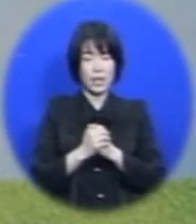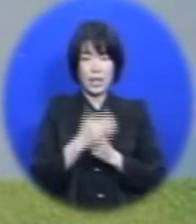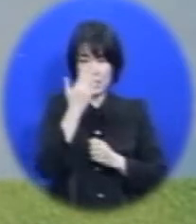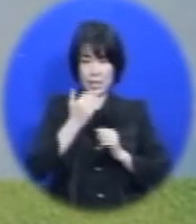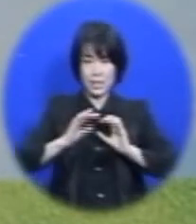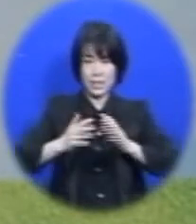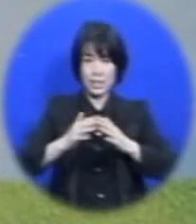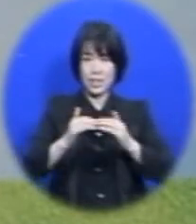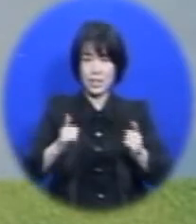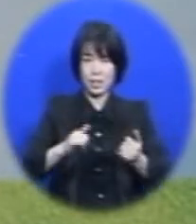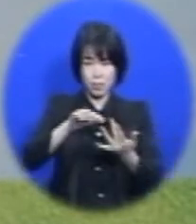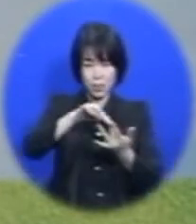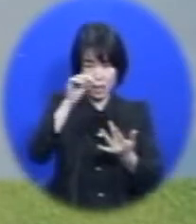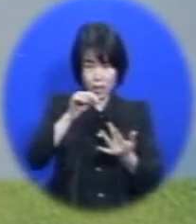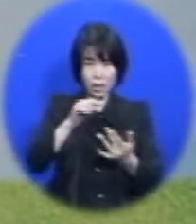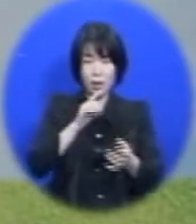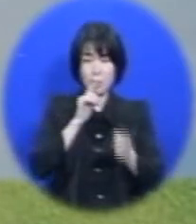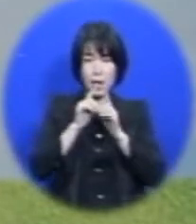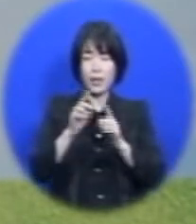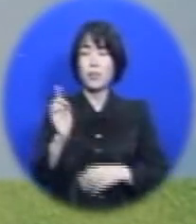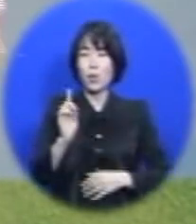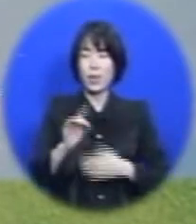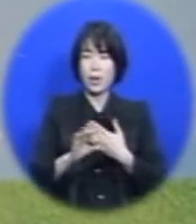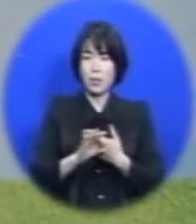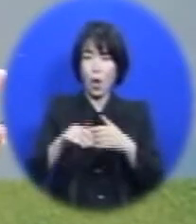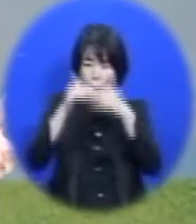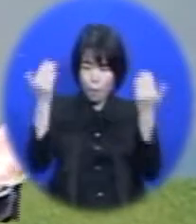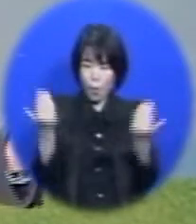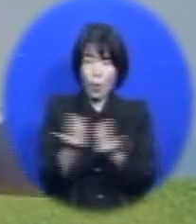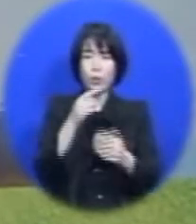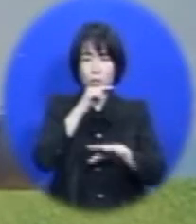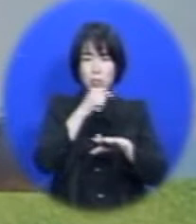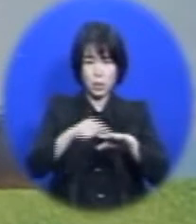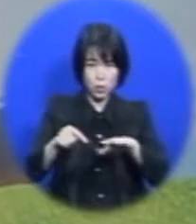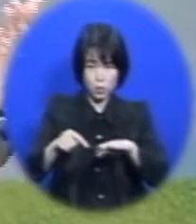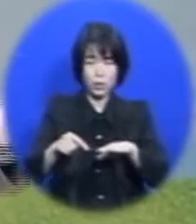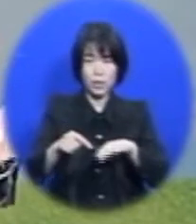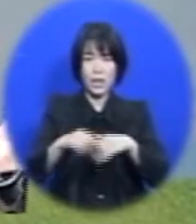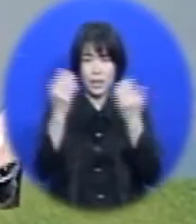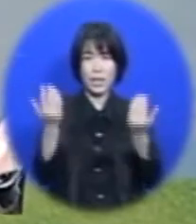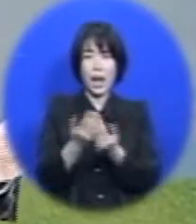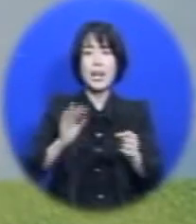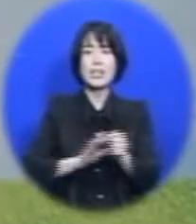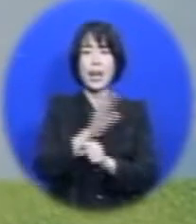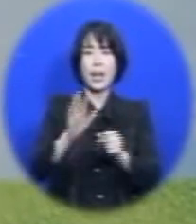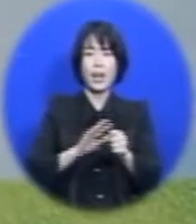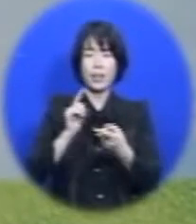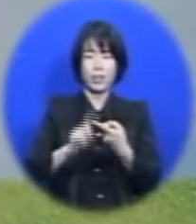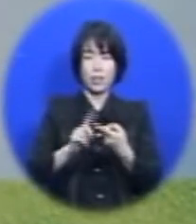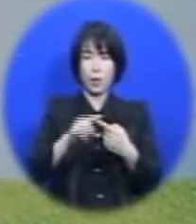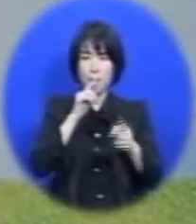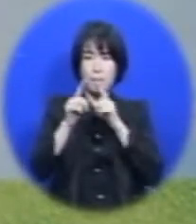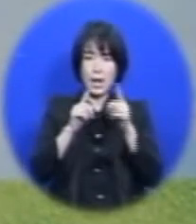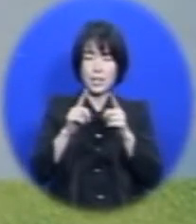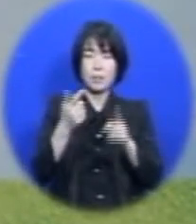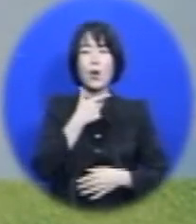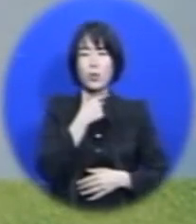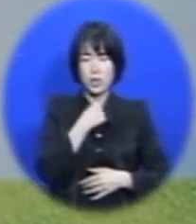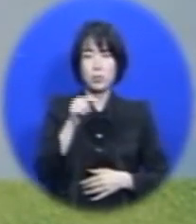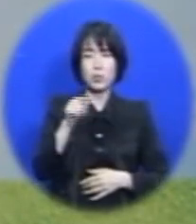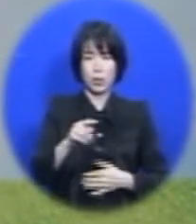이스라엘 백성을 택하셨다는 말은 하나님은 모든 민족과 족속을 다 사랑하신다는 것을 말씀하고 싶어 하신